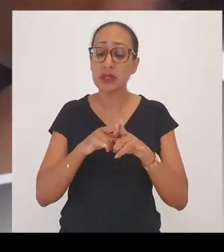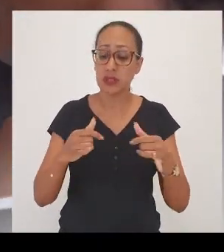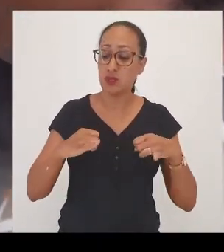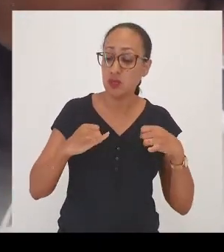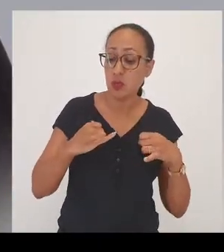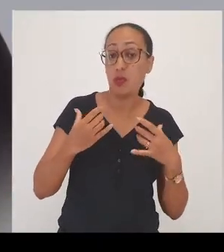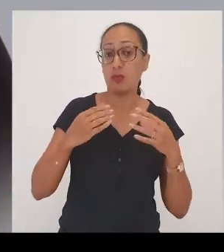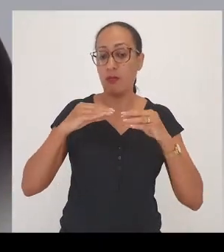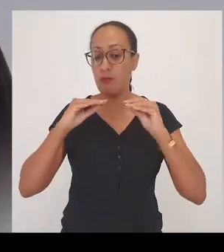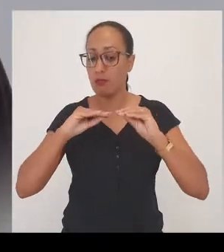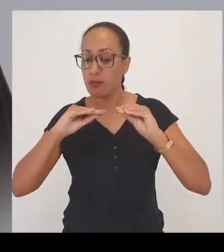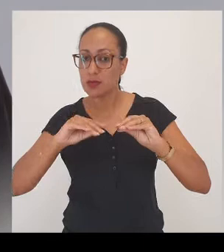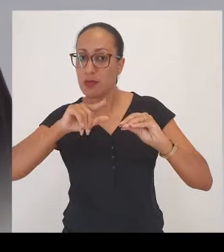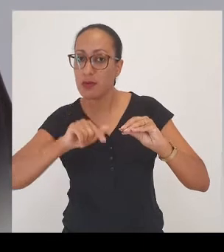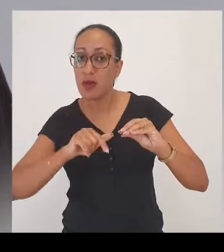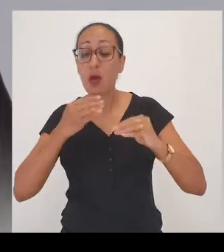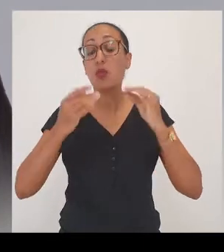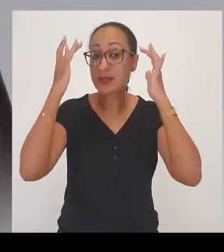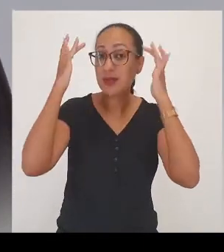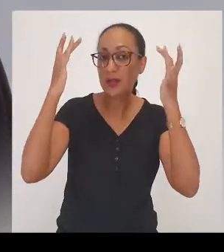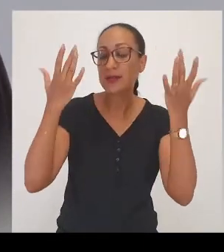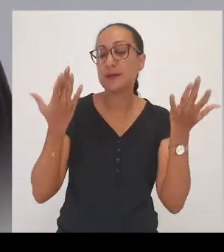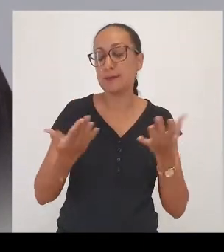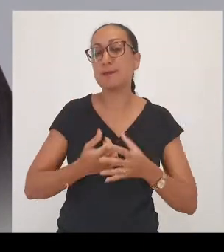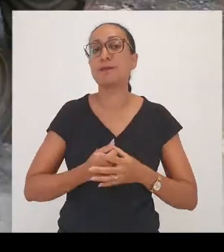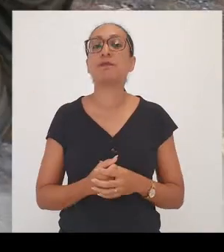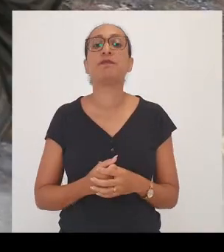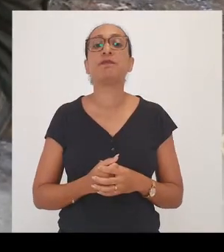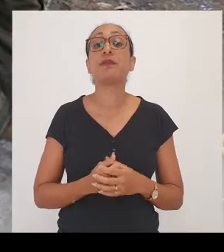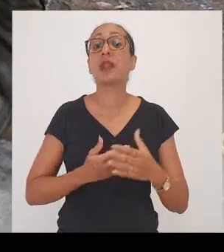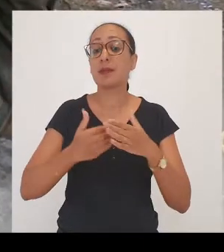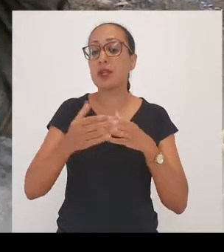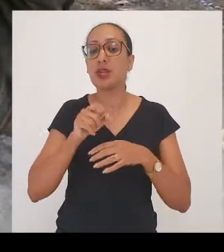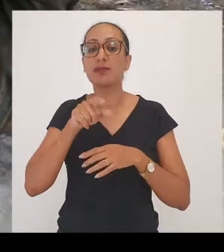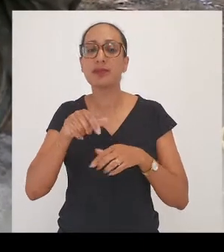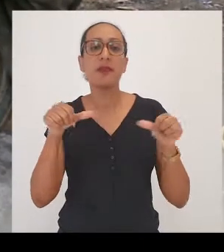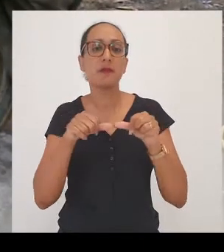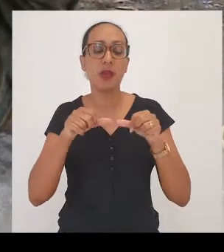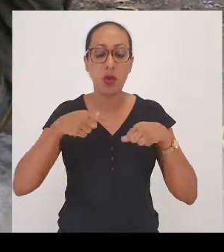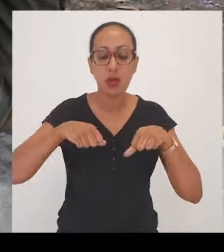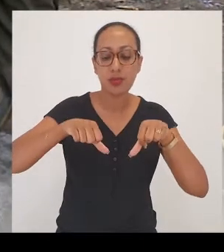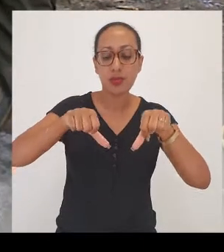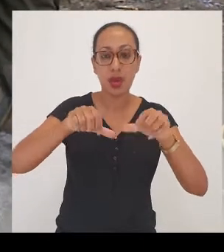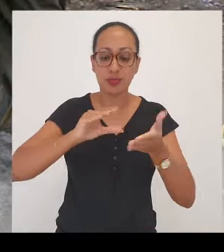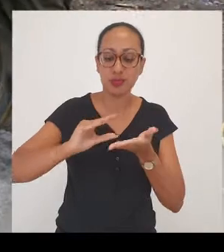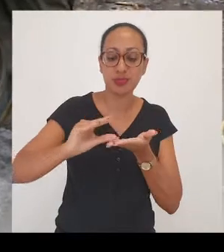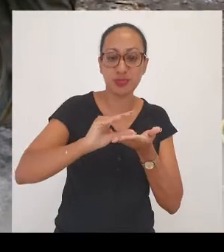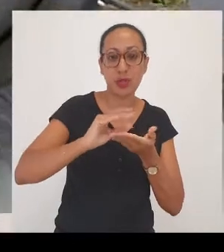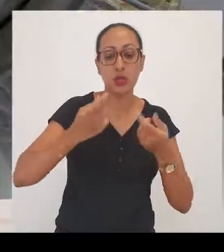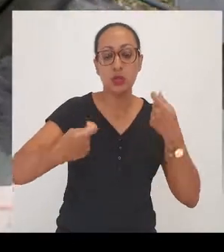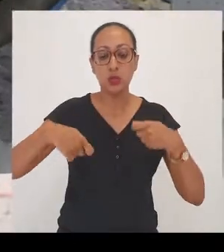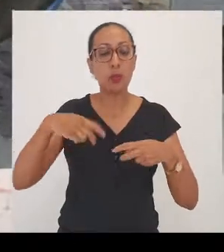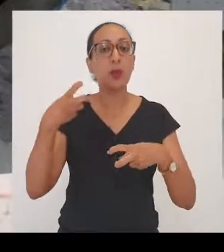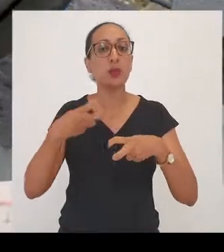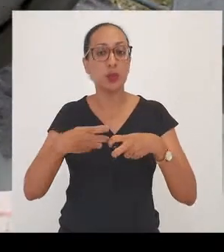collaborateurs jeunes, formés ou avec de l'expérience. Le carreleur chapiste réalise des chapes et la pose de